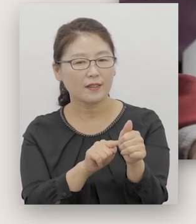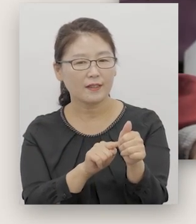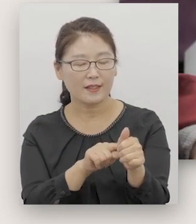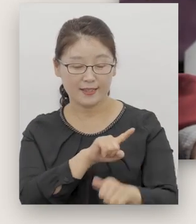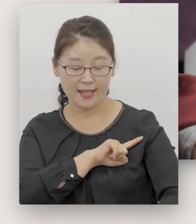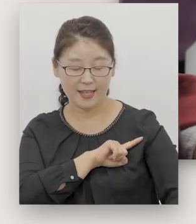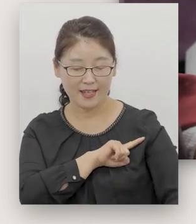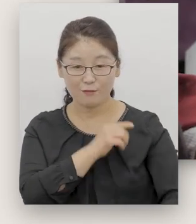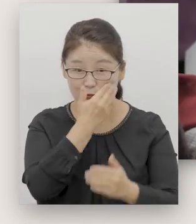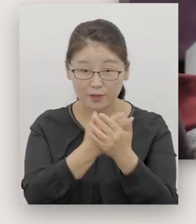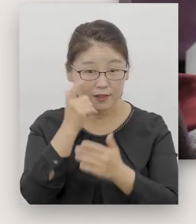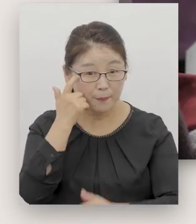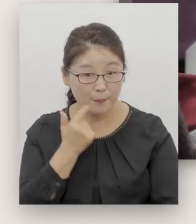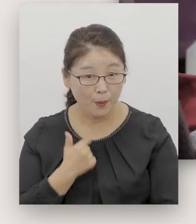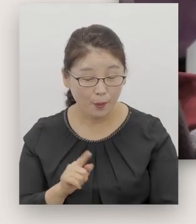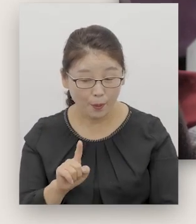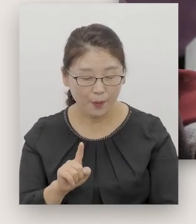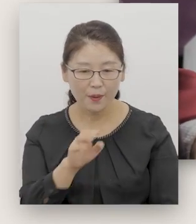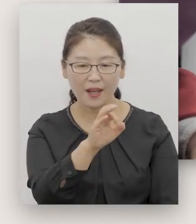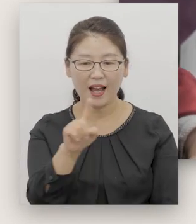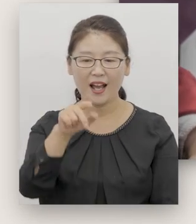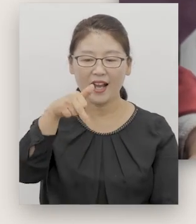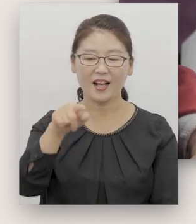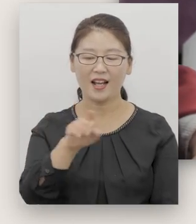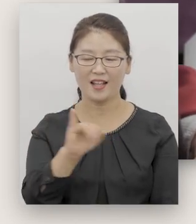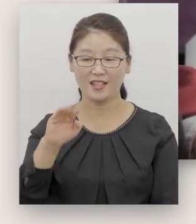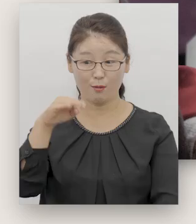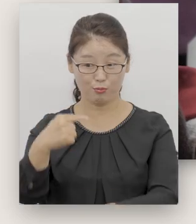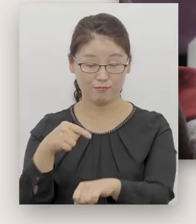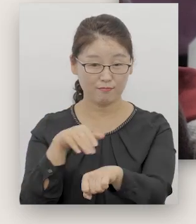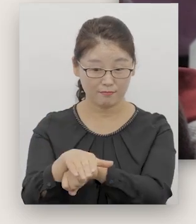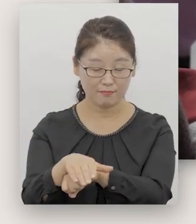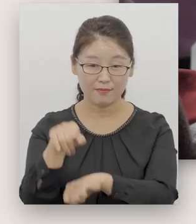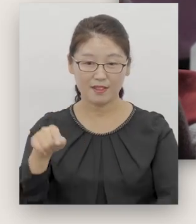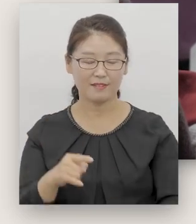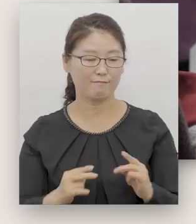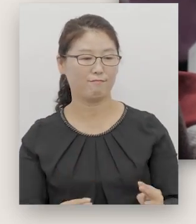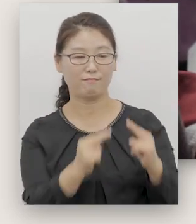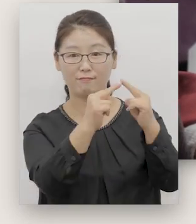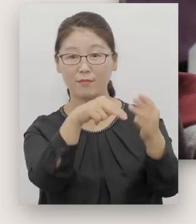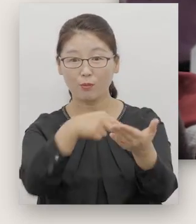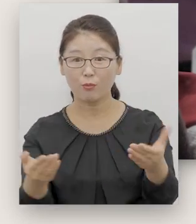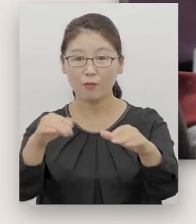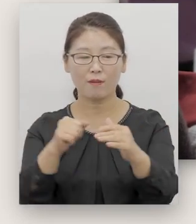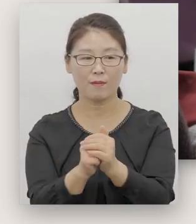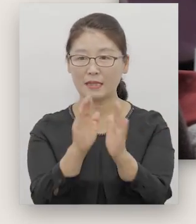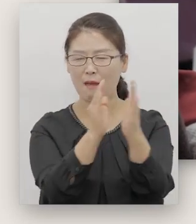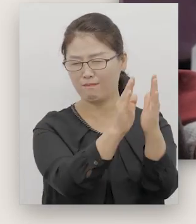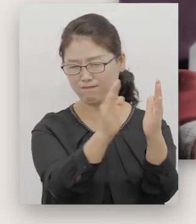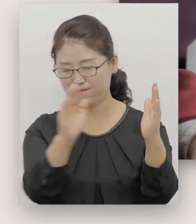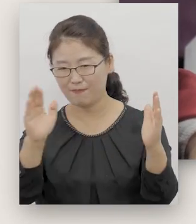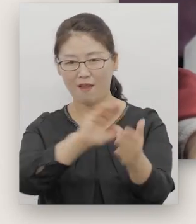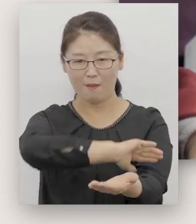하나는 아카이브를 하는 방식이었습니다. 그러니까 프랑스에 있는 도서관이니까 또 얼마나 많은 그런 방대한 양의 아카이브들이